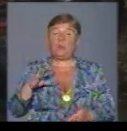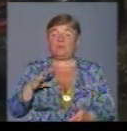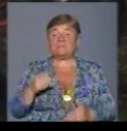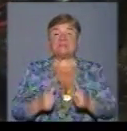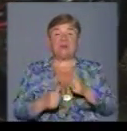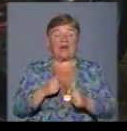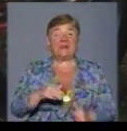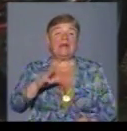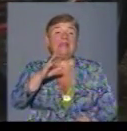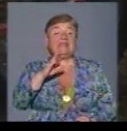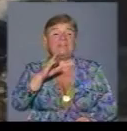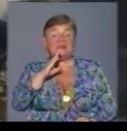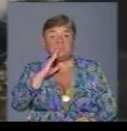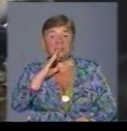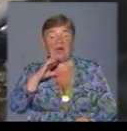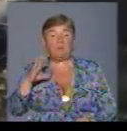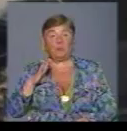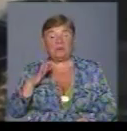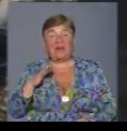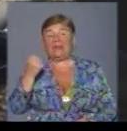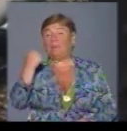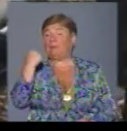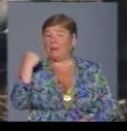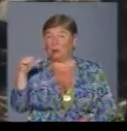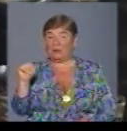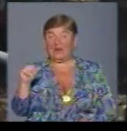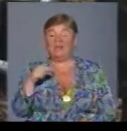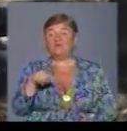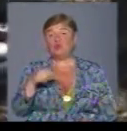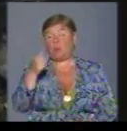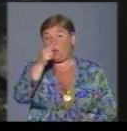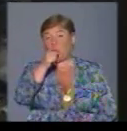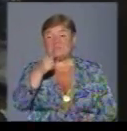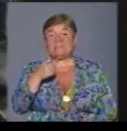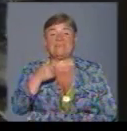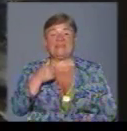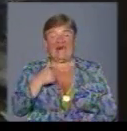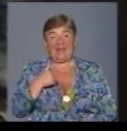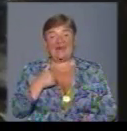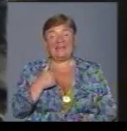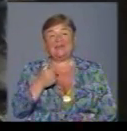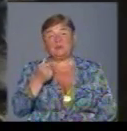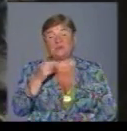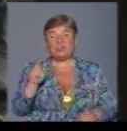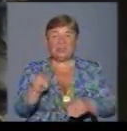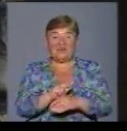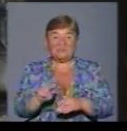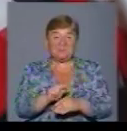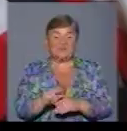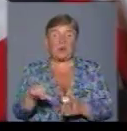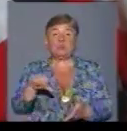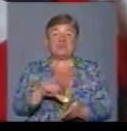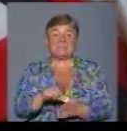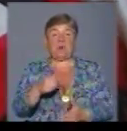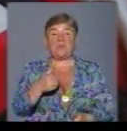змагань. Дівчина на ньому їздила і перемогла. В цьому році рокіровочка невелика, тому учасником цього року я.